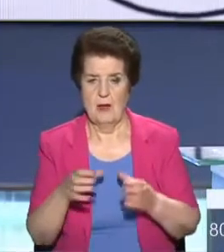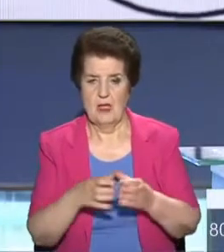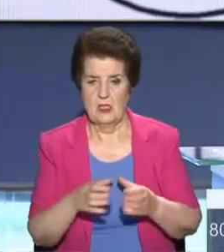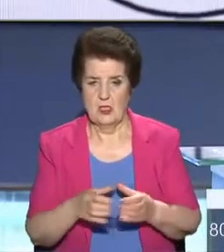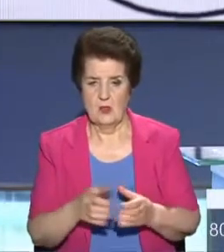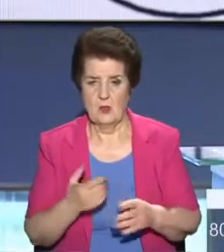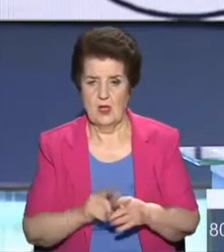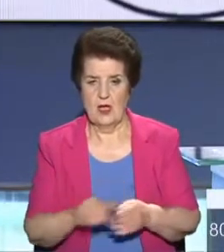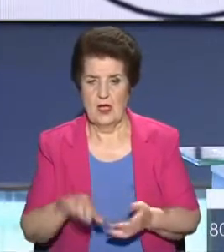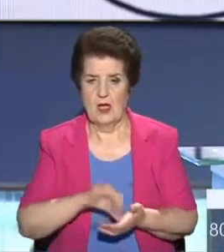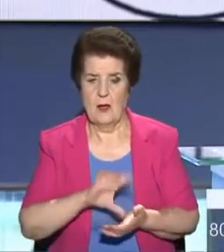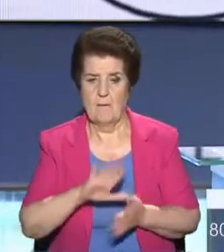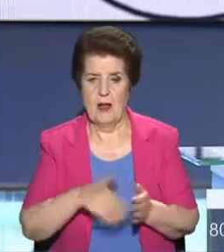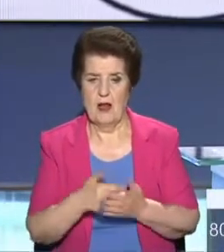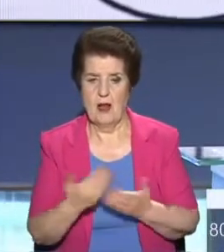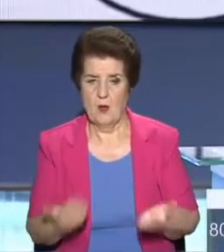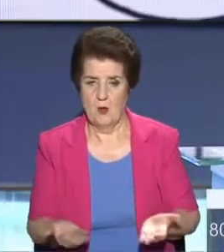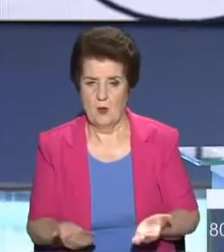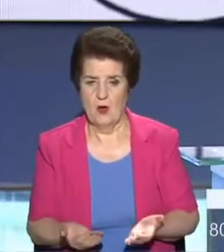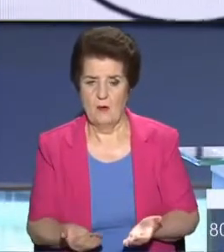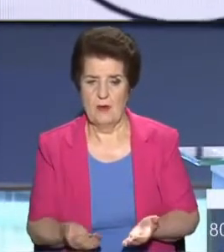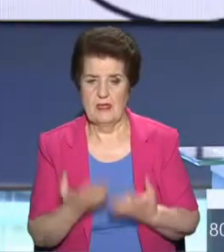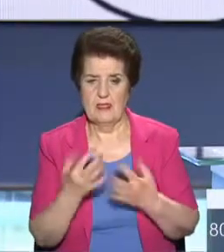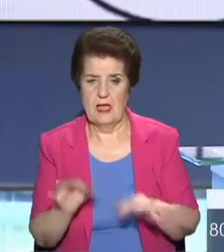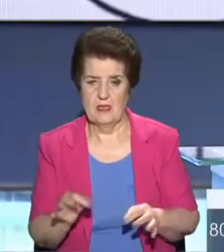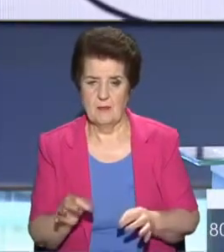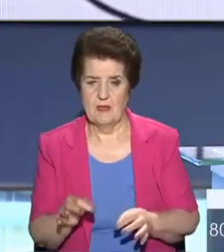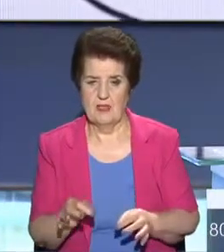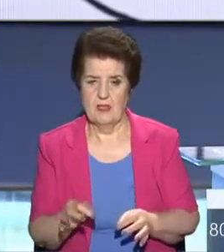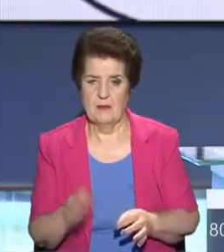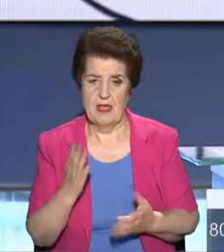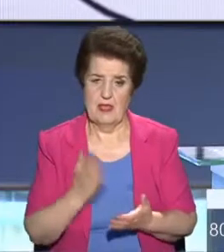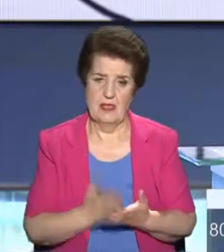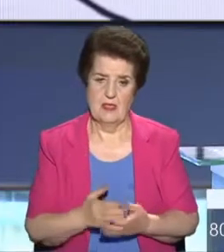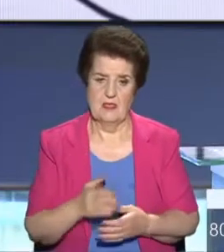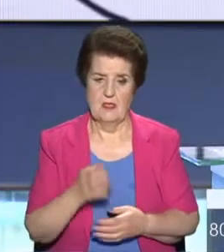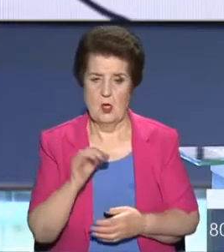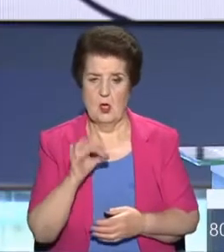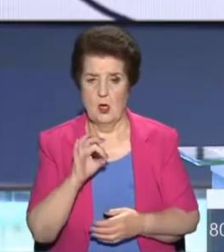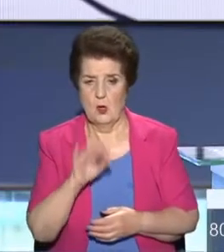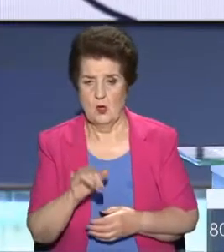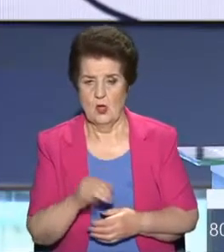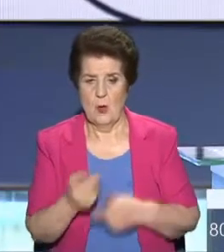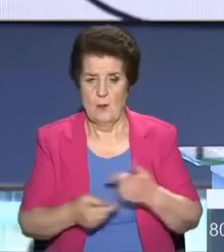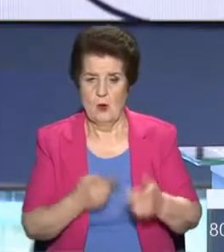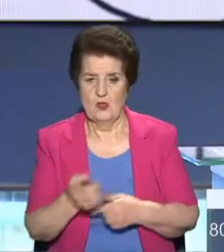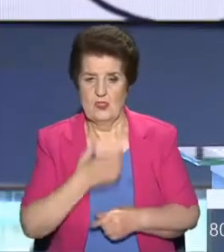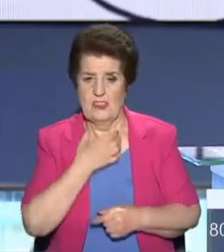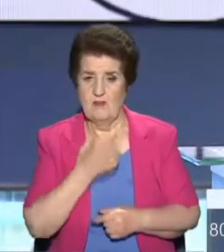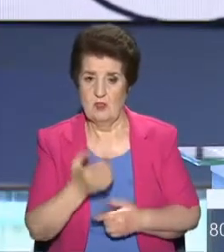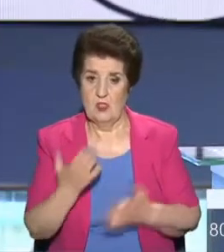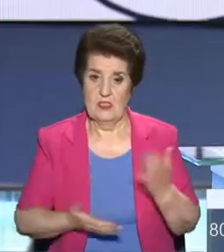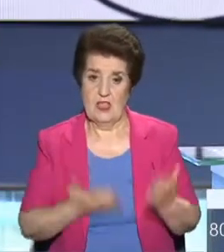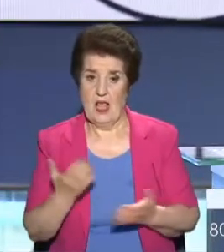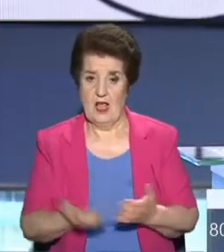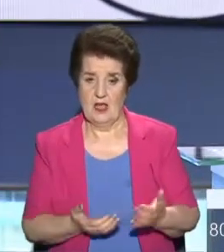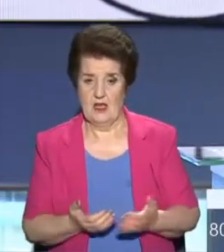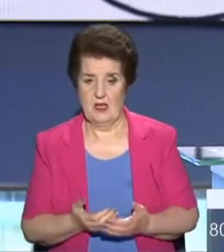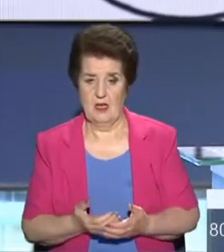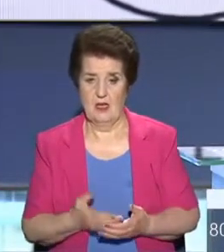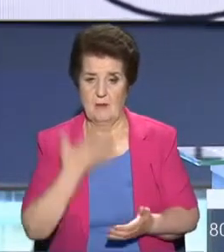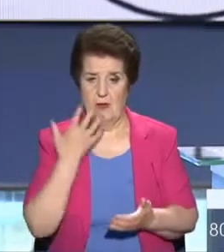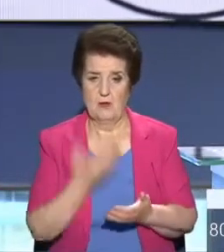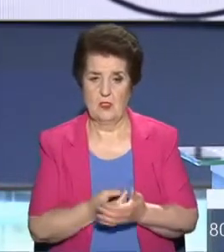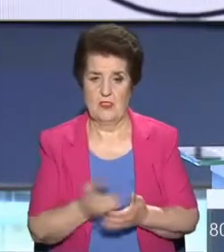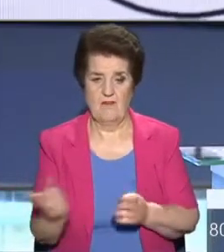totuși până la urmă să admitem pentru că este un proces mult mai dificil dacă să ne descurcăm pe cont